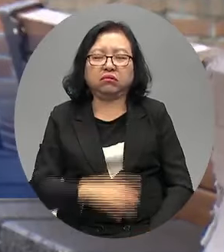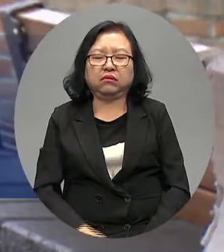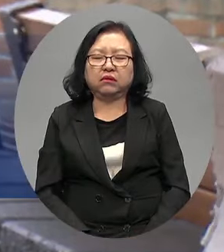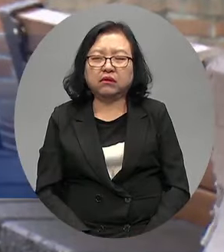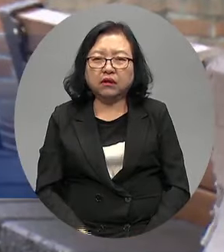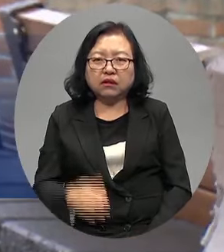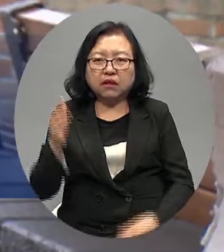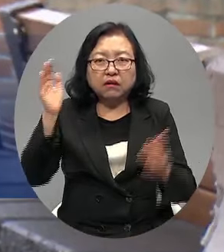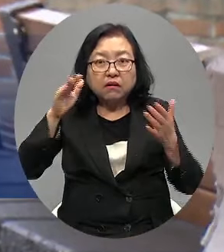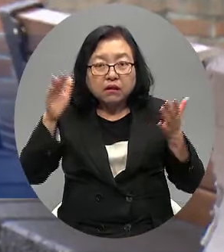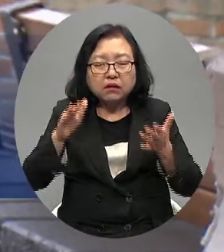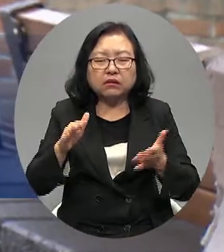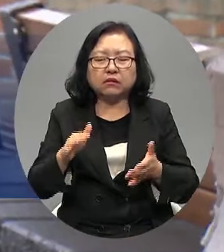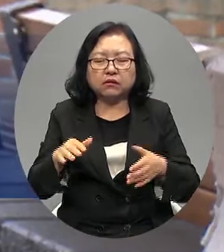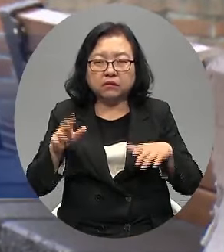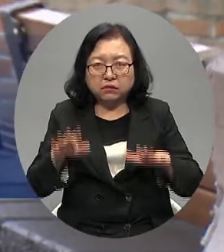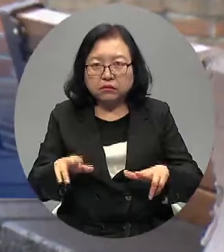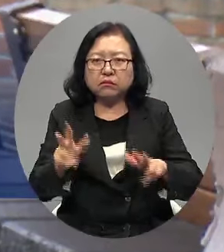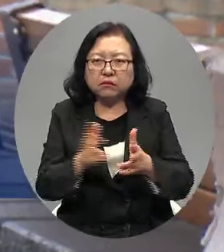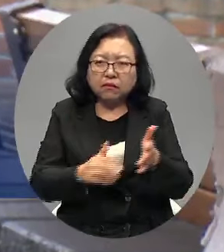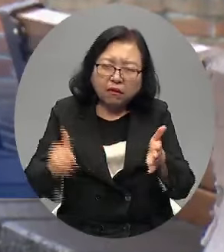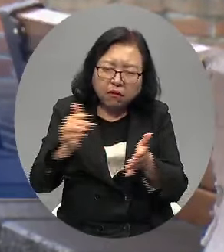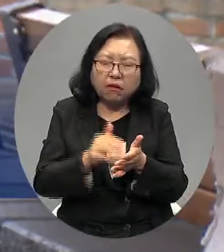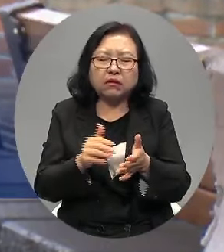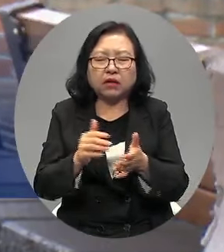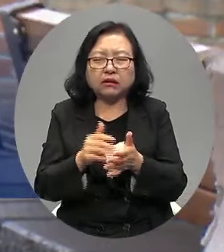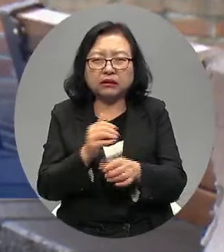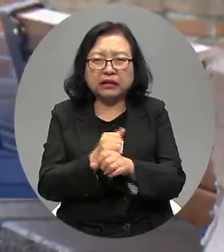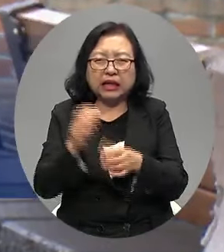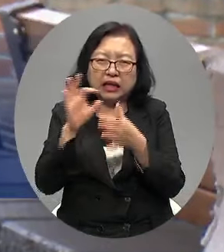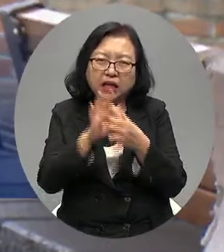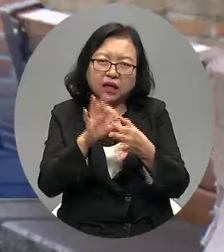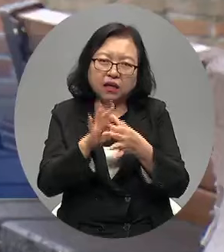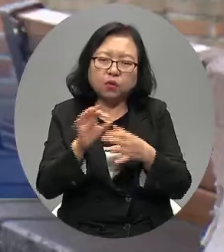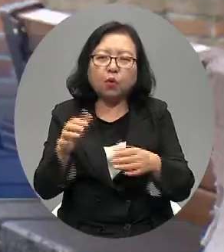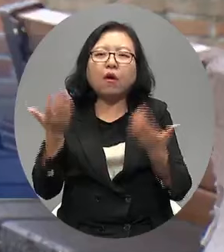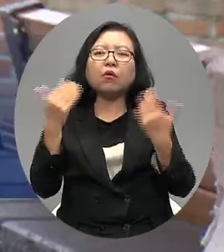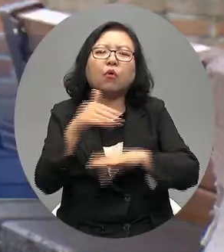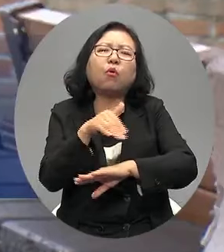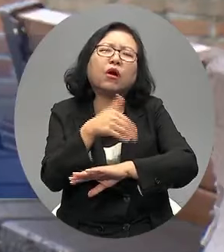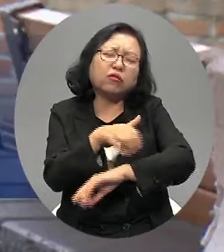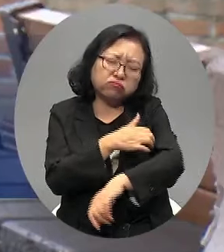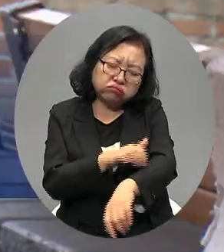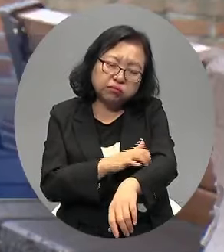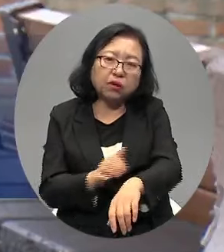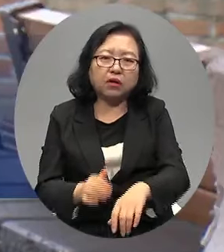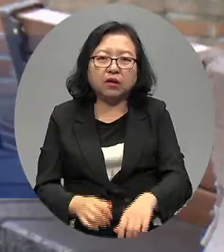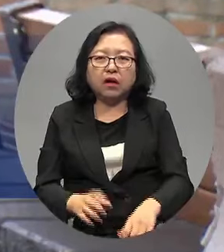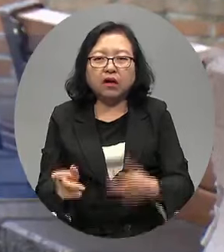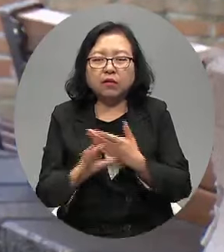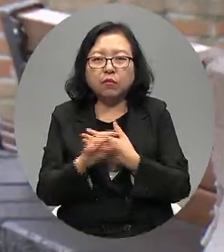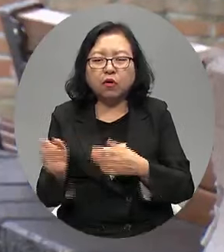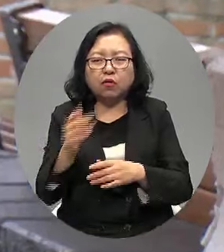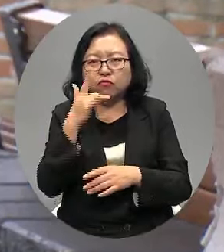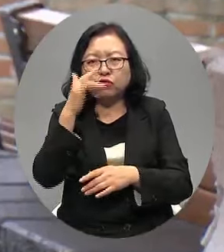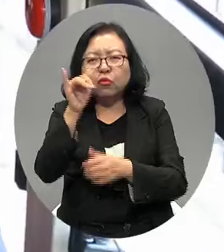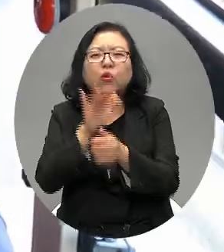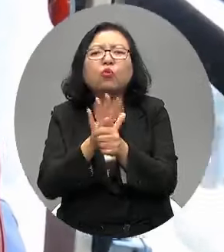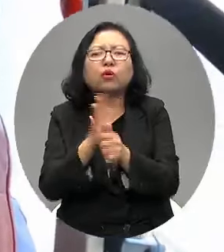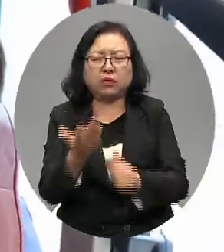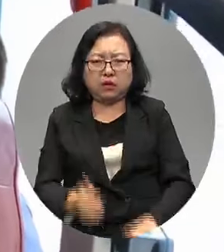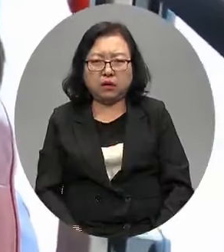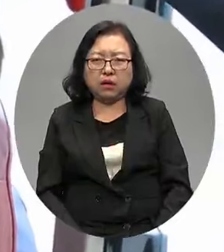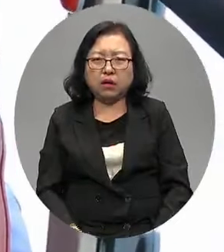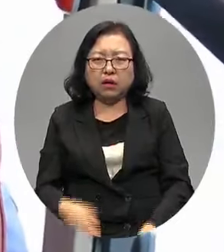우리 아이들은 계속 커나가는데 계속 불편하면서 학교를 다녀야 되고 그러지 않으면 부모들이 다 이동을 해줘야 되고. 다른 학교들도